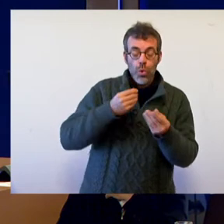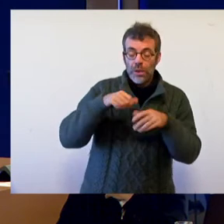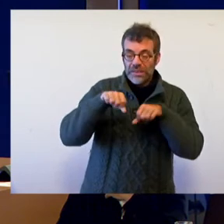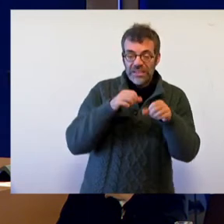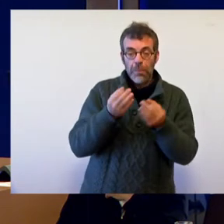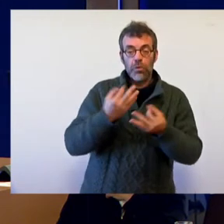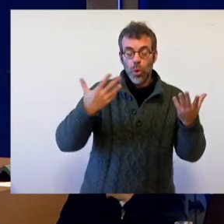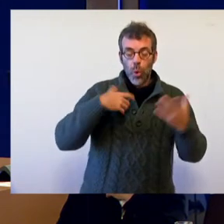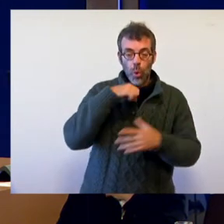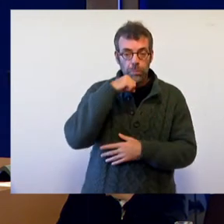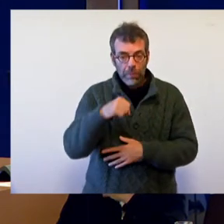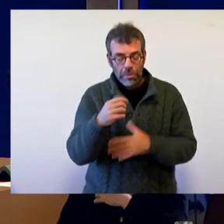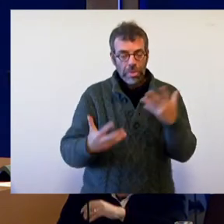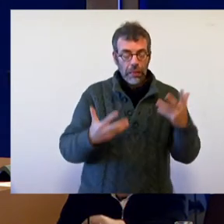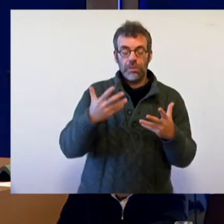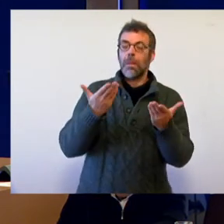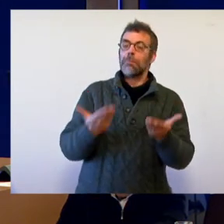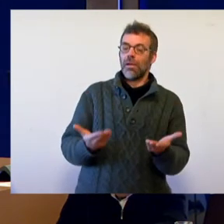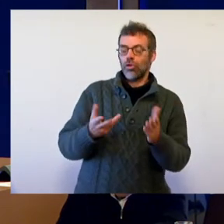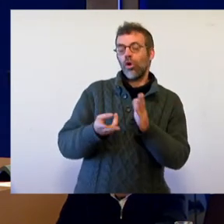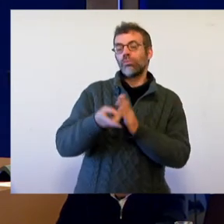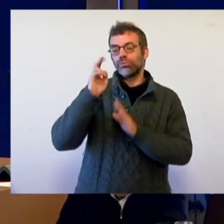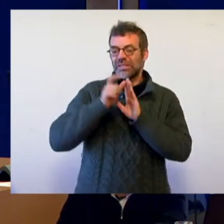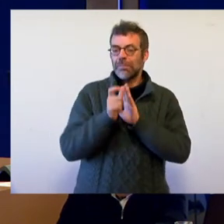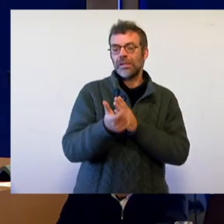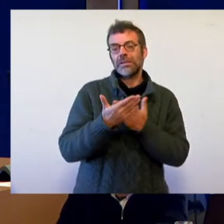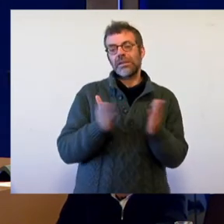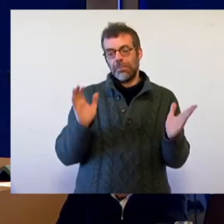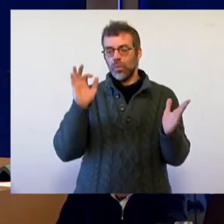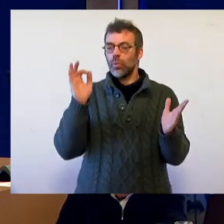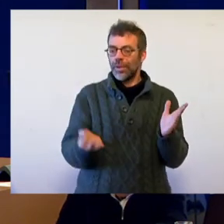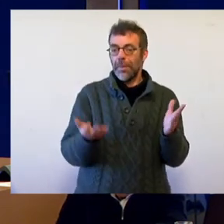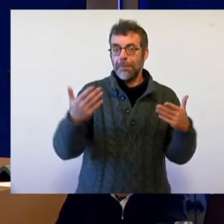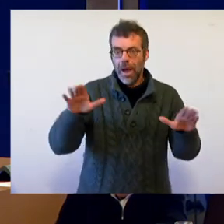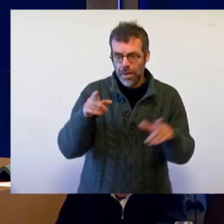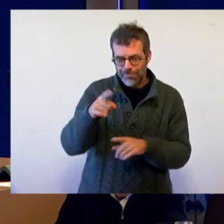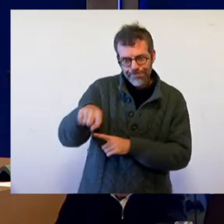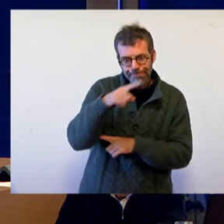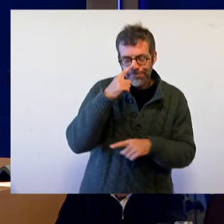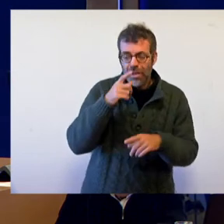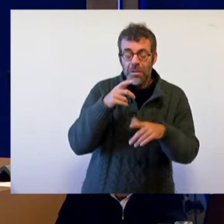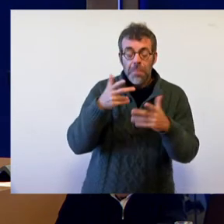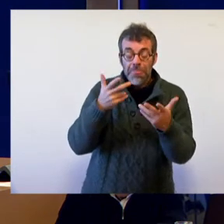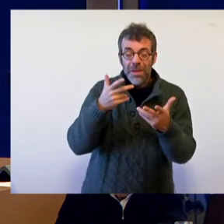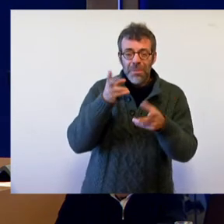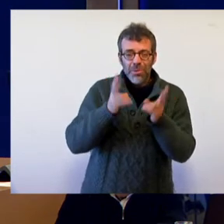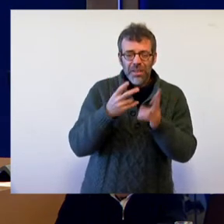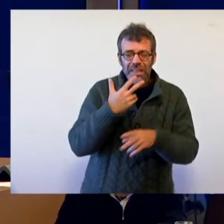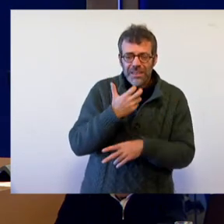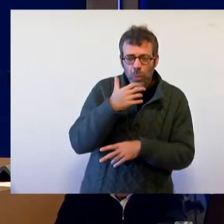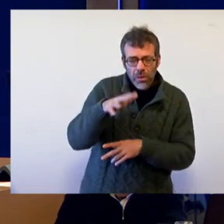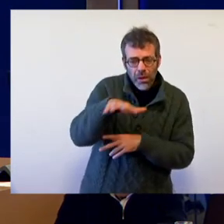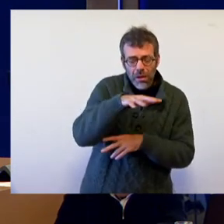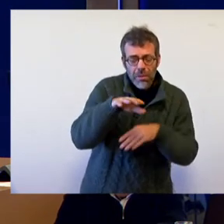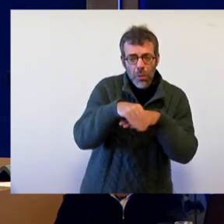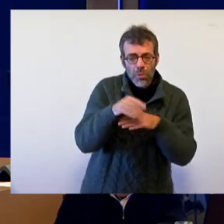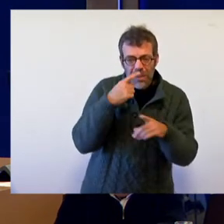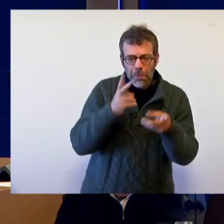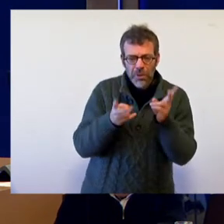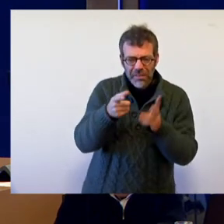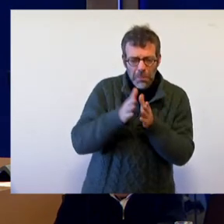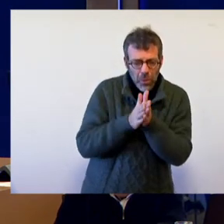les démarches en ligne, elles sont devenues un peu plus simples, mais ça ne suffit manifestement pas à motiver nos concitoyens et concitoyennes.